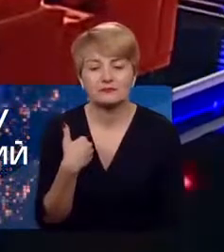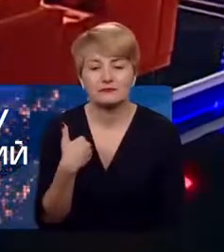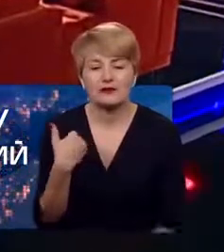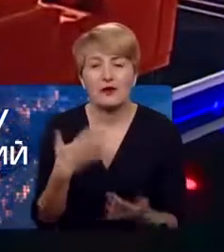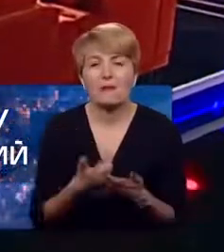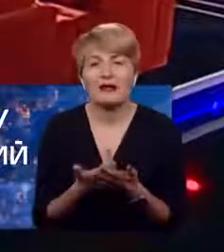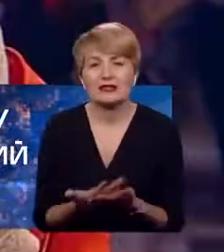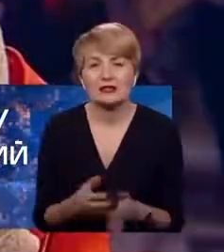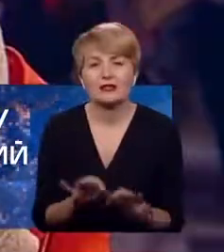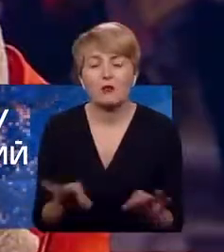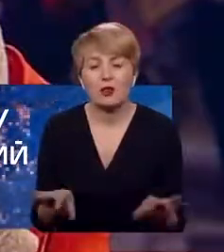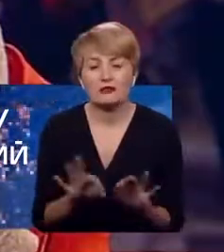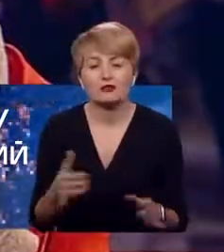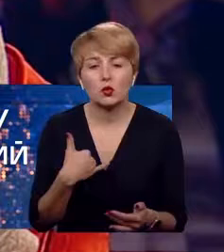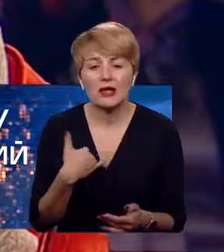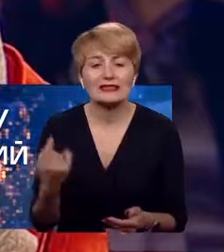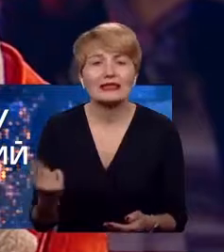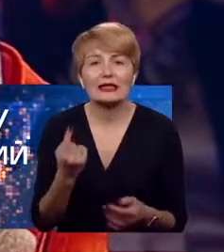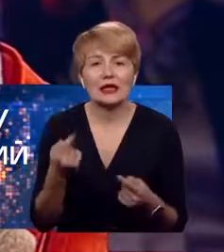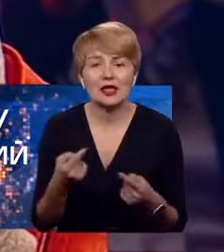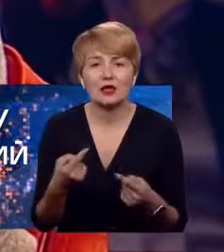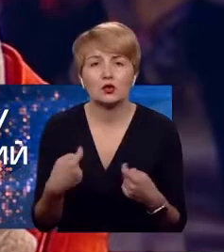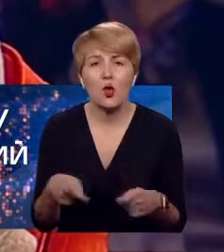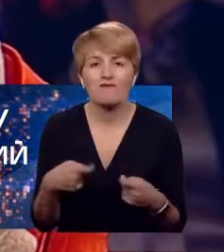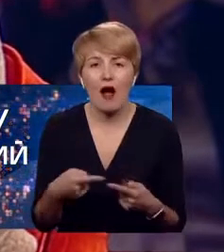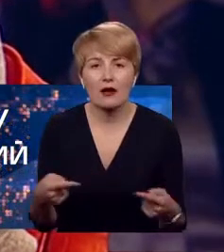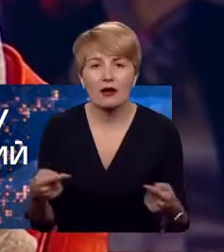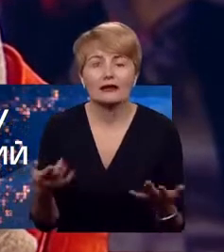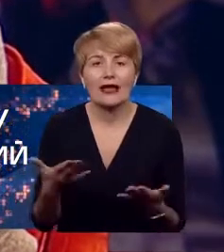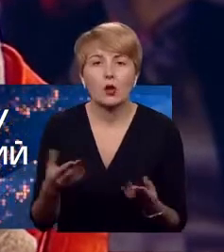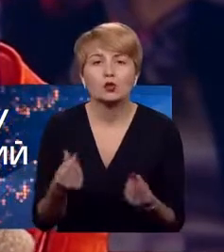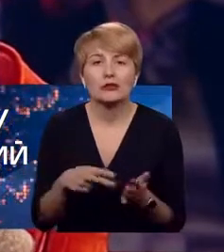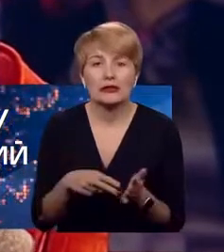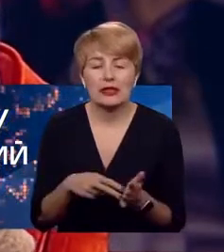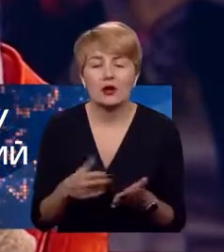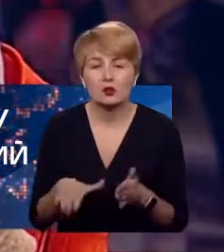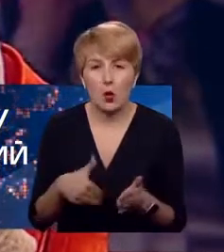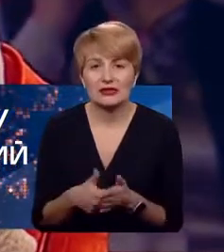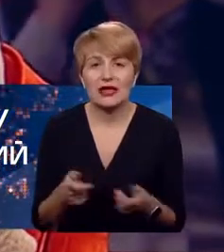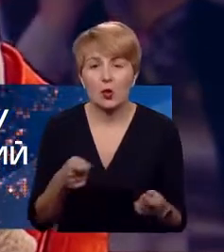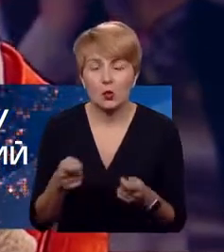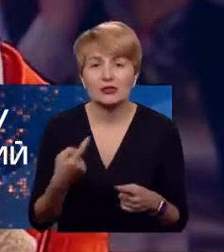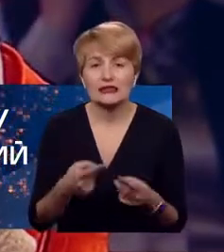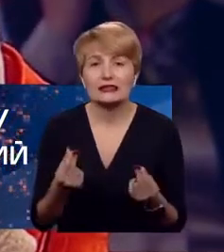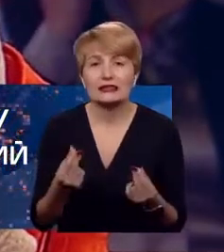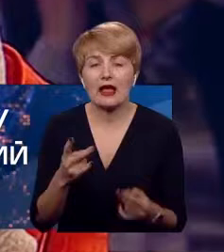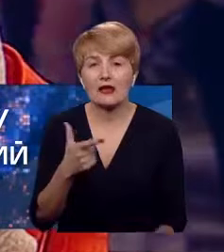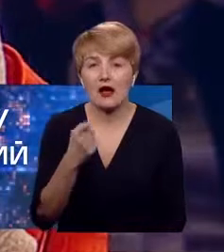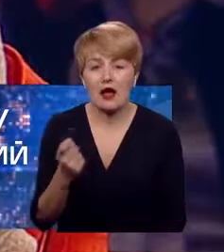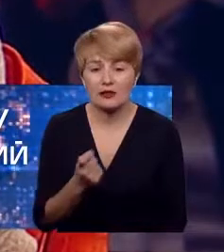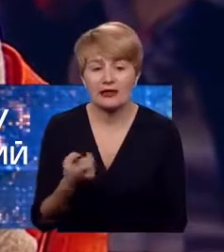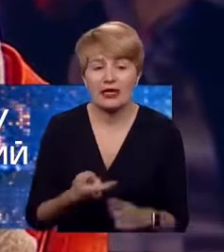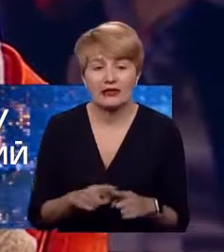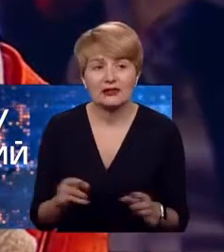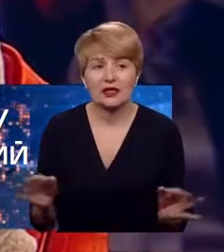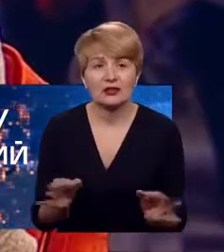разів пояснював, що у нас єдиний товар, на який ціна досі регулюється державою, це ціна на газ. І це